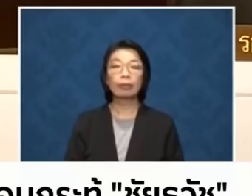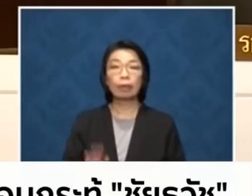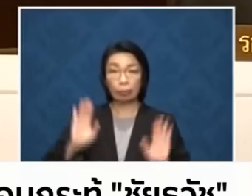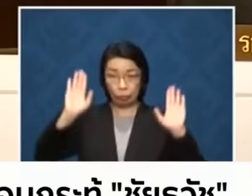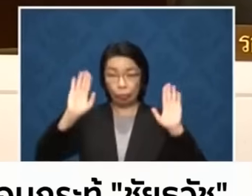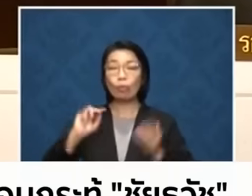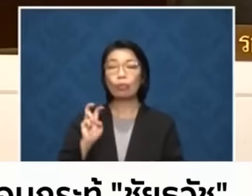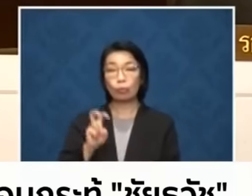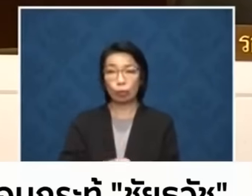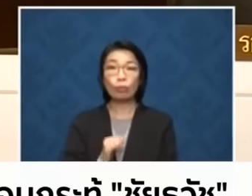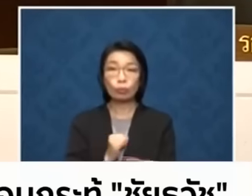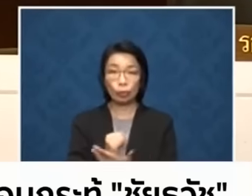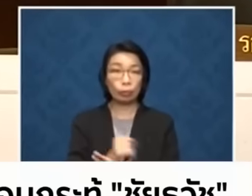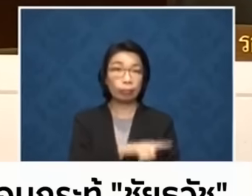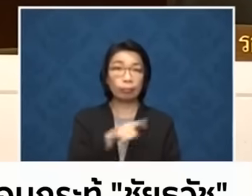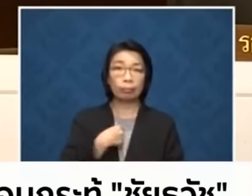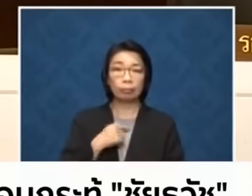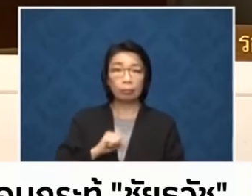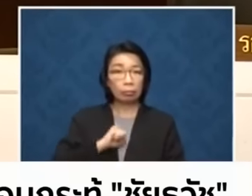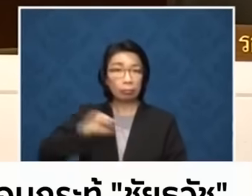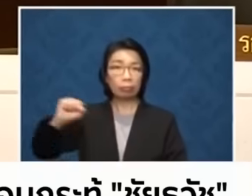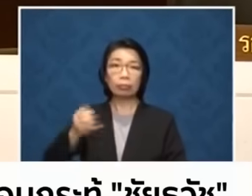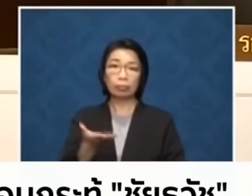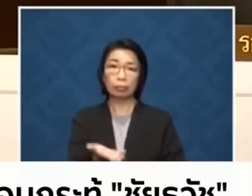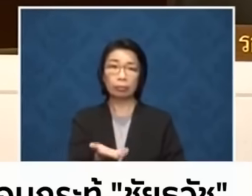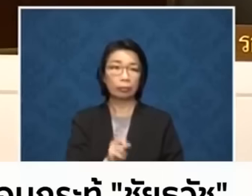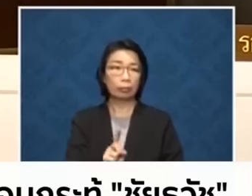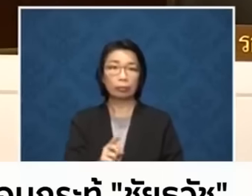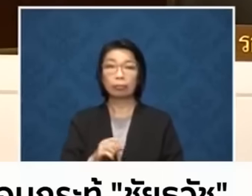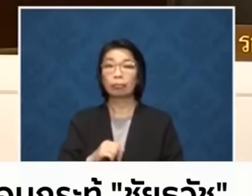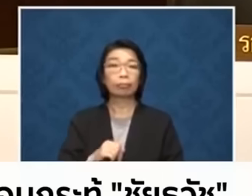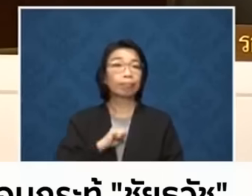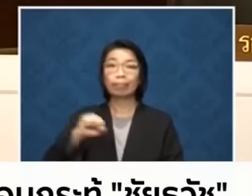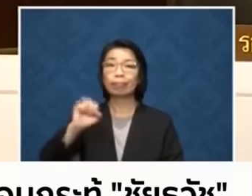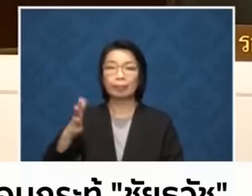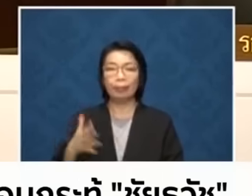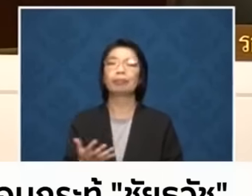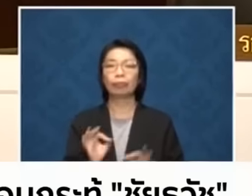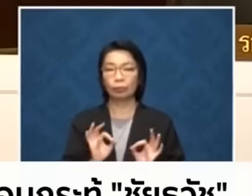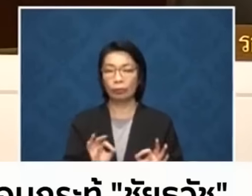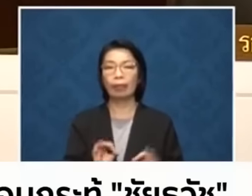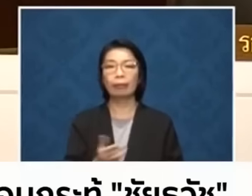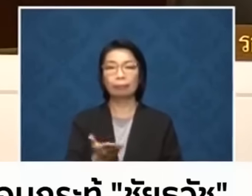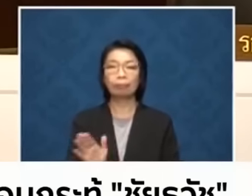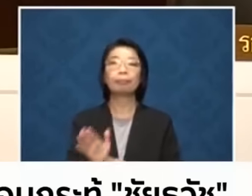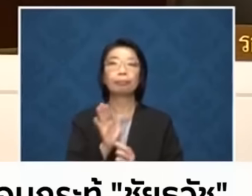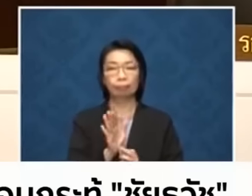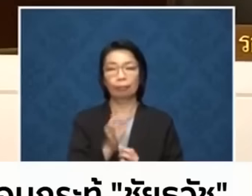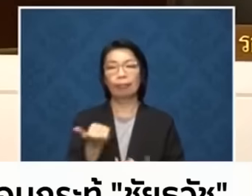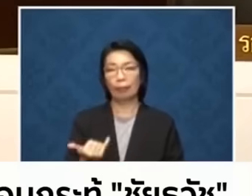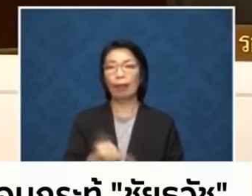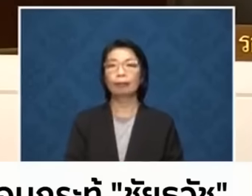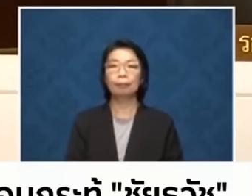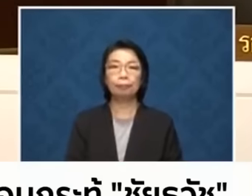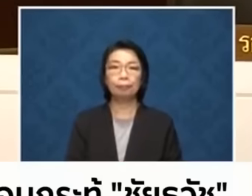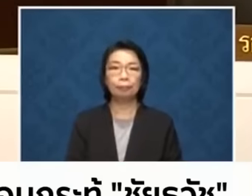ธานบอกไม่สอดคล้องข้อบังคับเดี๋ยวมันจะกลายเป็นมาตรฐานในอนาคตอีกเพราะนายกไม่ได้บอกนี่ว่าไอเหตุจำเป็นอันไม่อาจหลีกเลี่ย